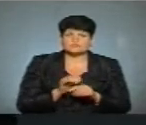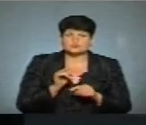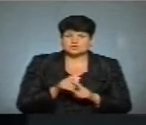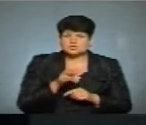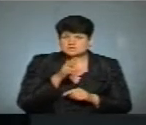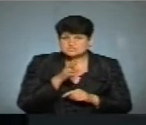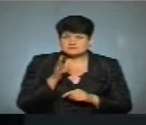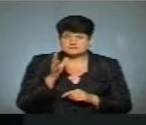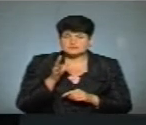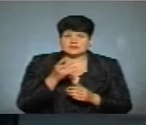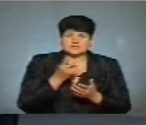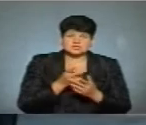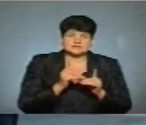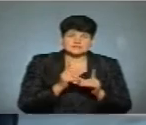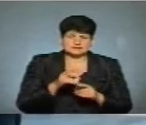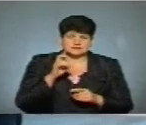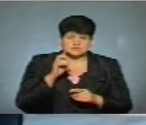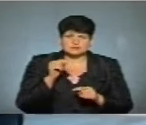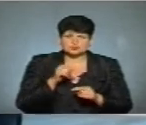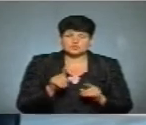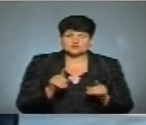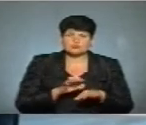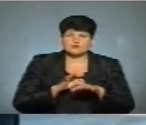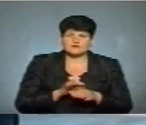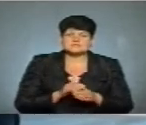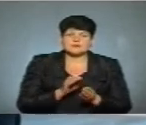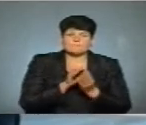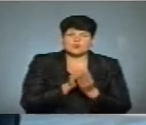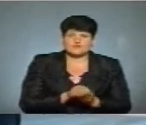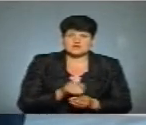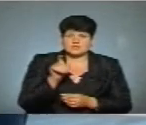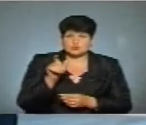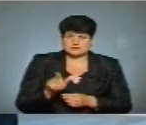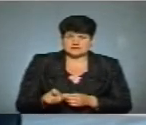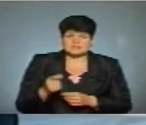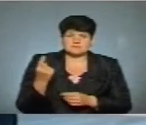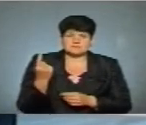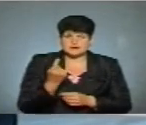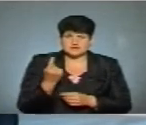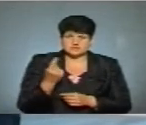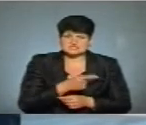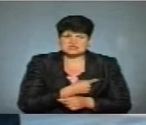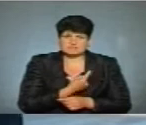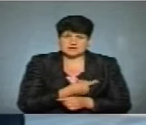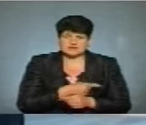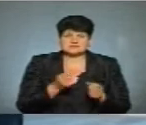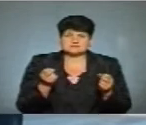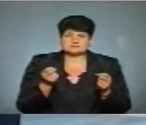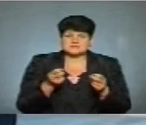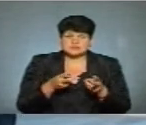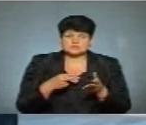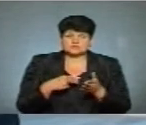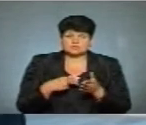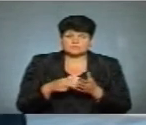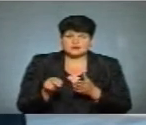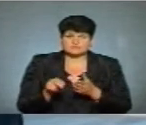лежала повністю на державі. Для того, щоб провести поховання людини, її перше, це в лікарні спеціально закуплялися, ну